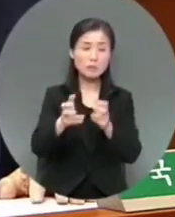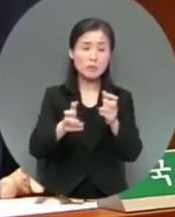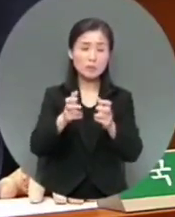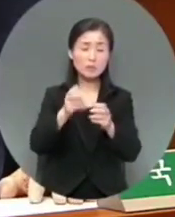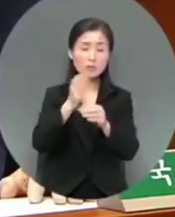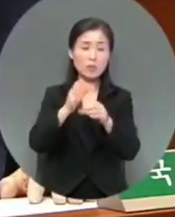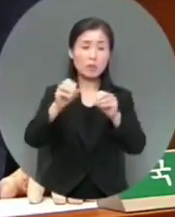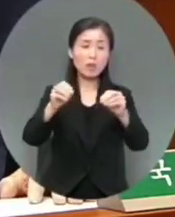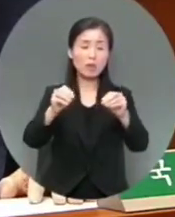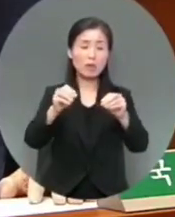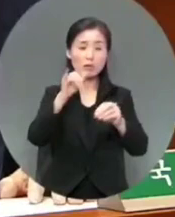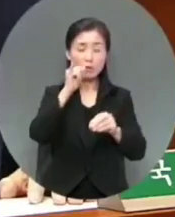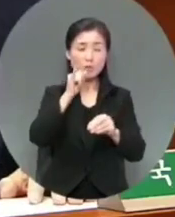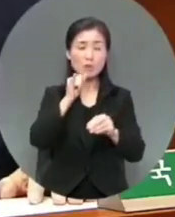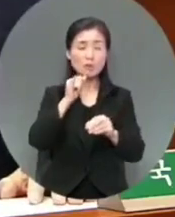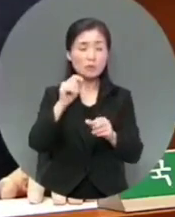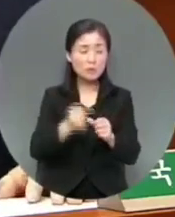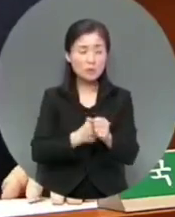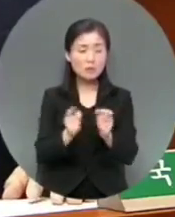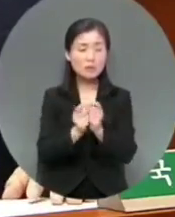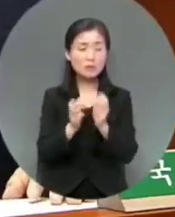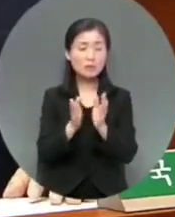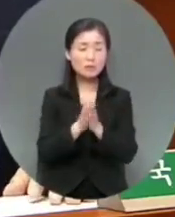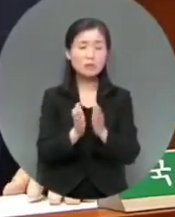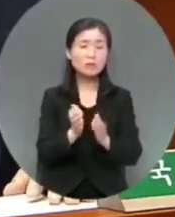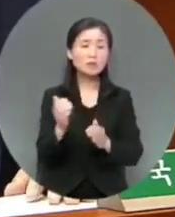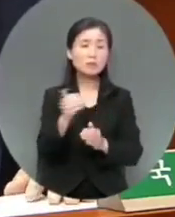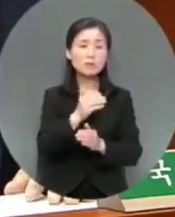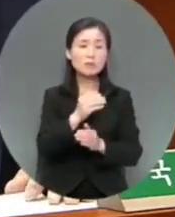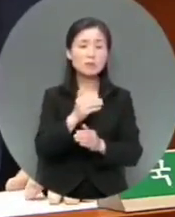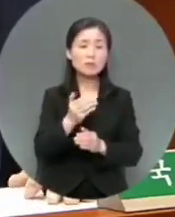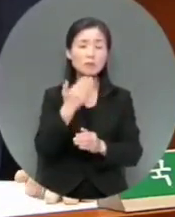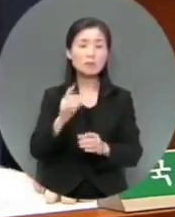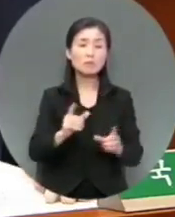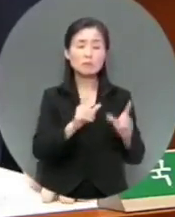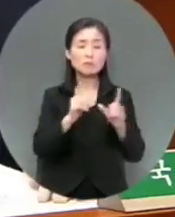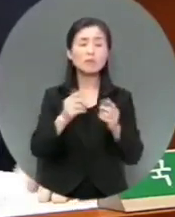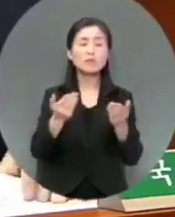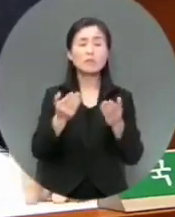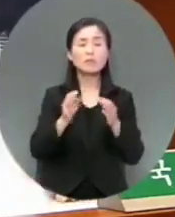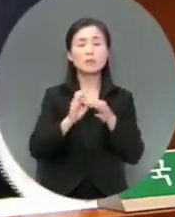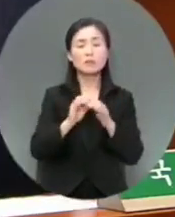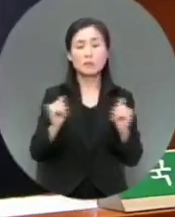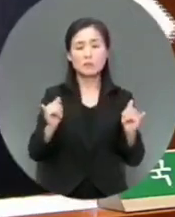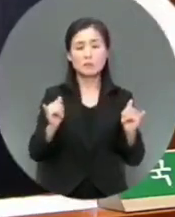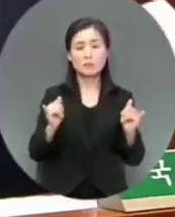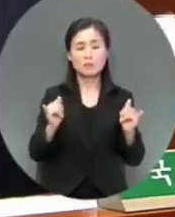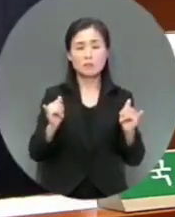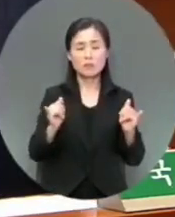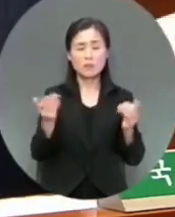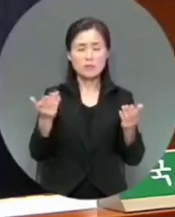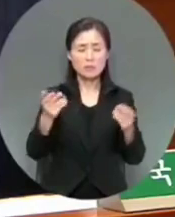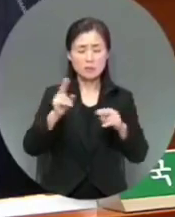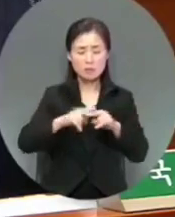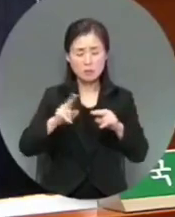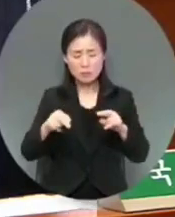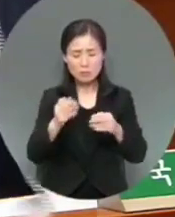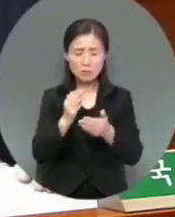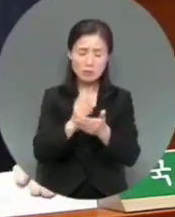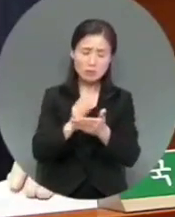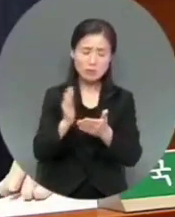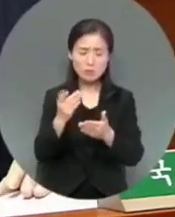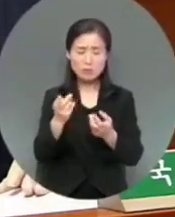예산에 직간접적으로 관련 있는 생업을 가지고 있는 분들은요, 그만둬야 되나 말아야 되나, 또